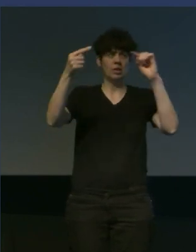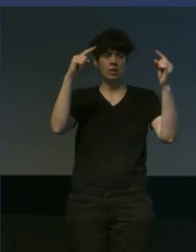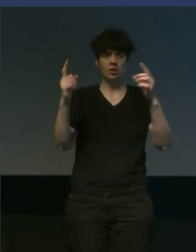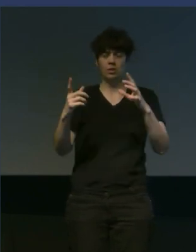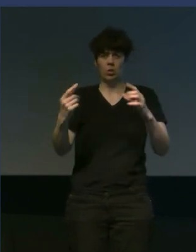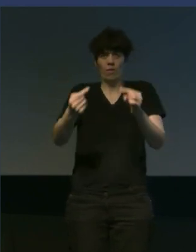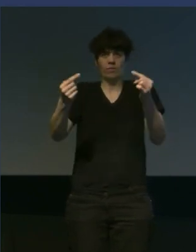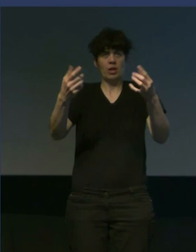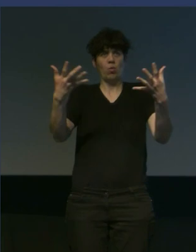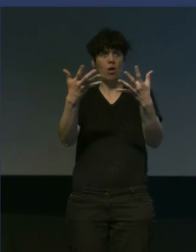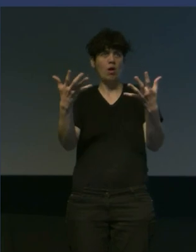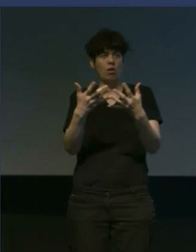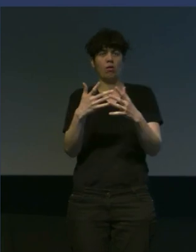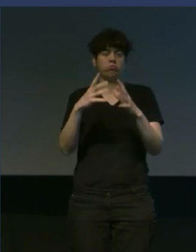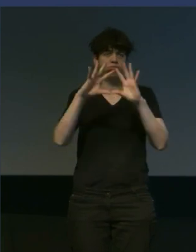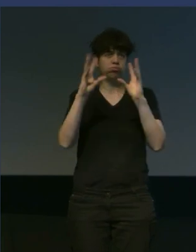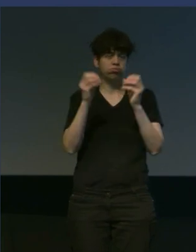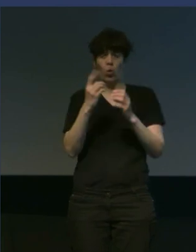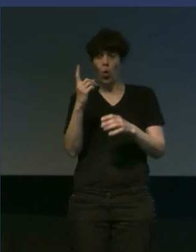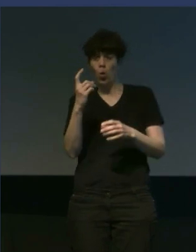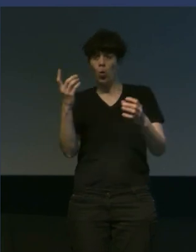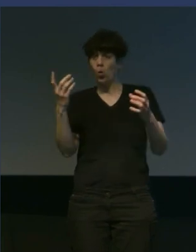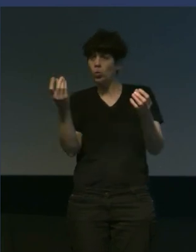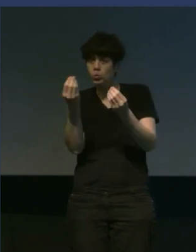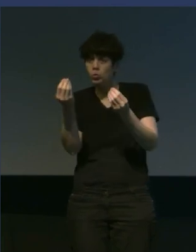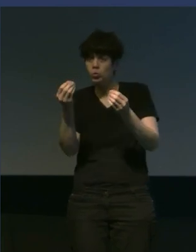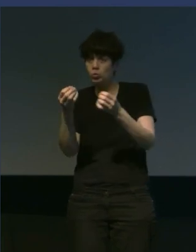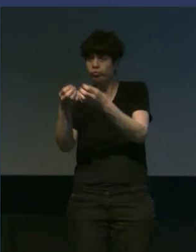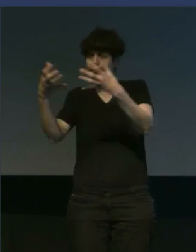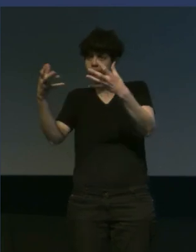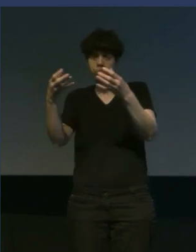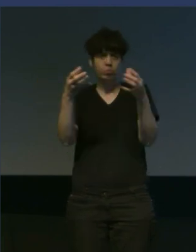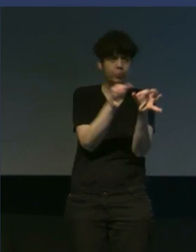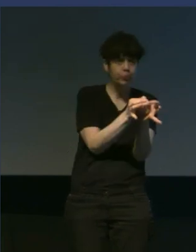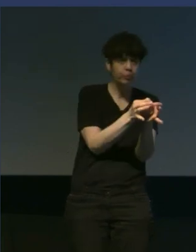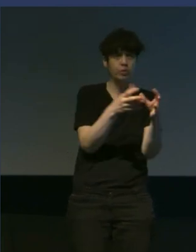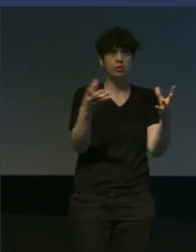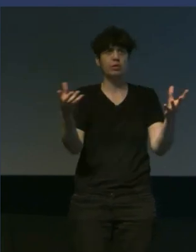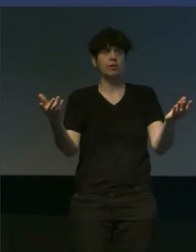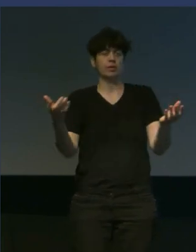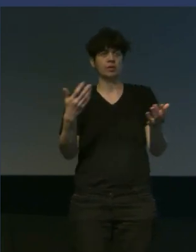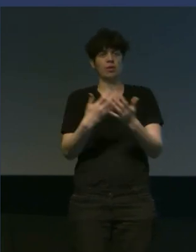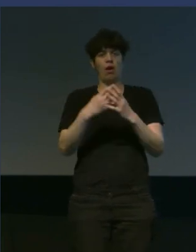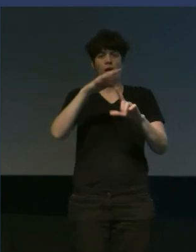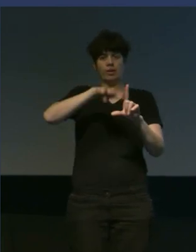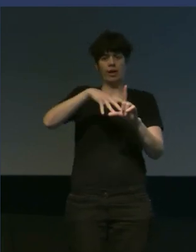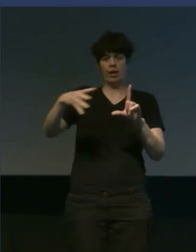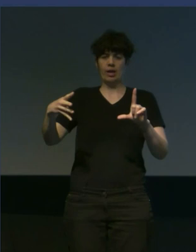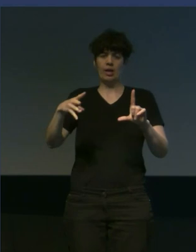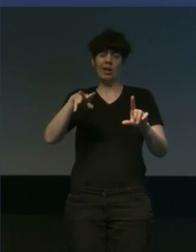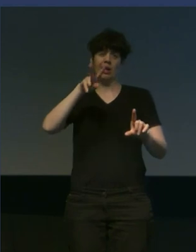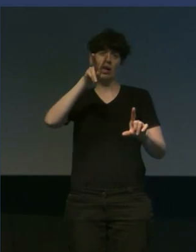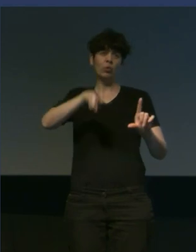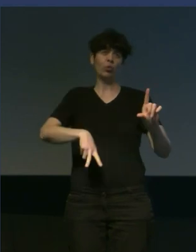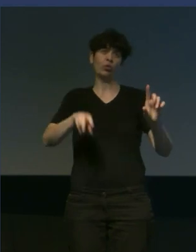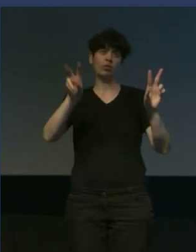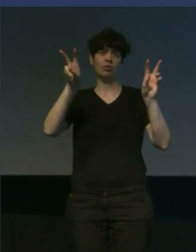des questions. Donc, c'est vraiment des trucs de lecture qui sont pas assez